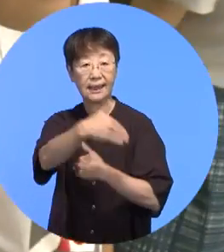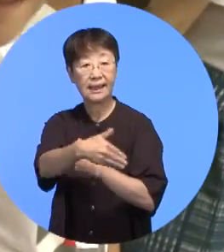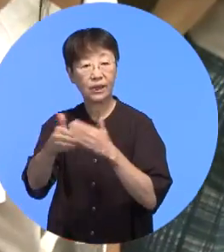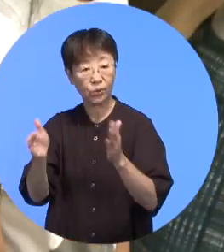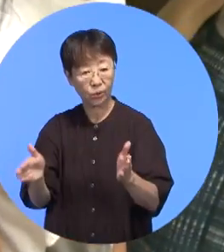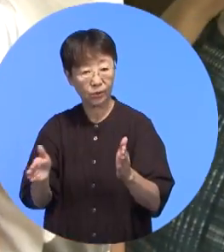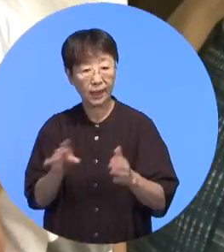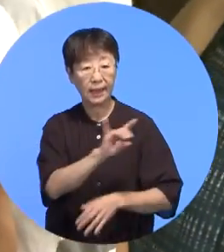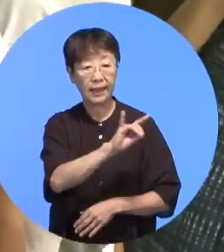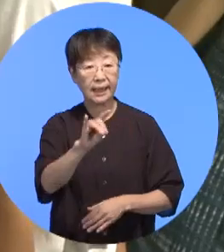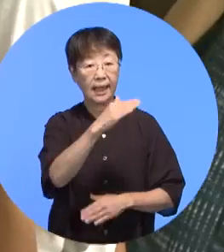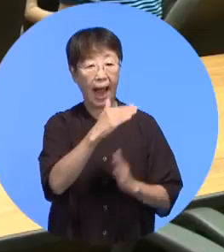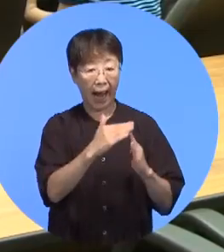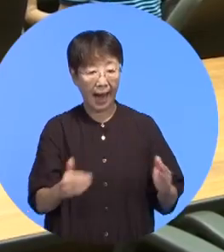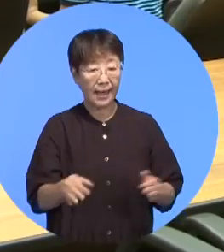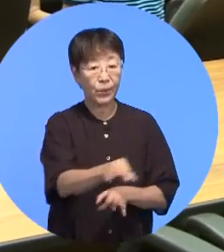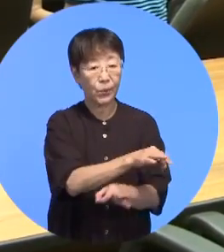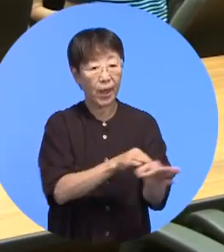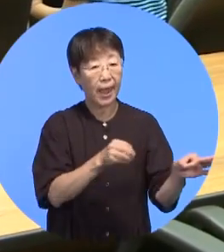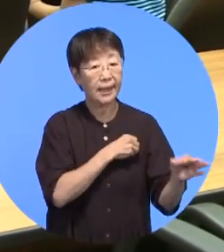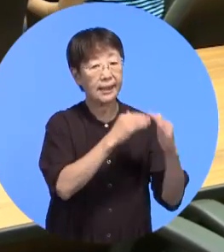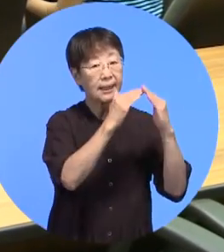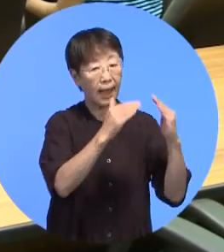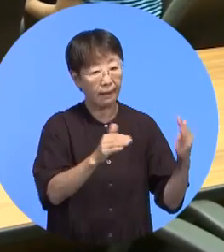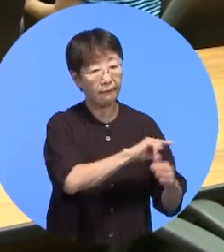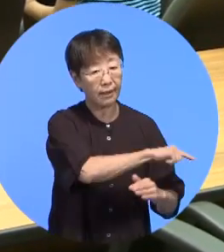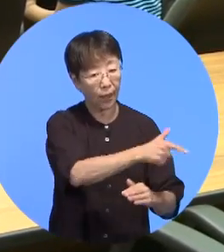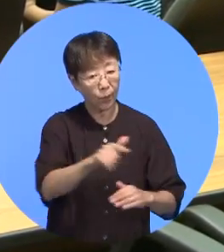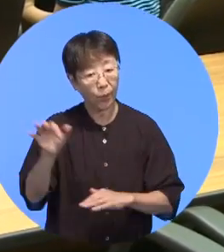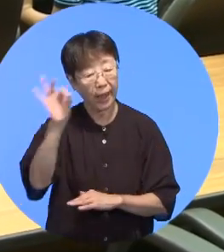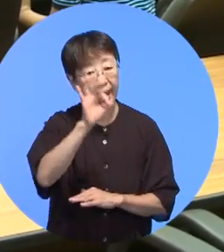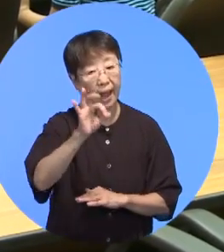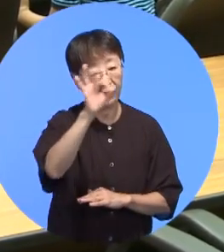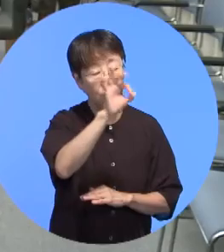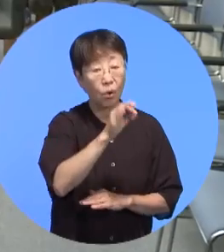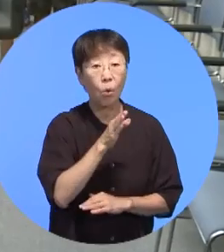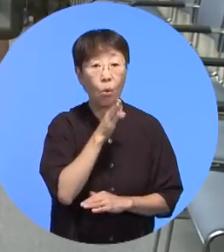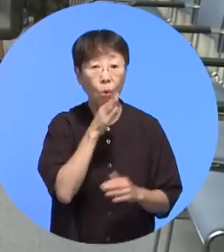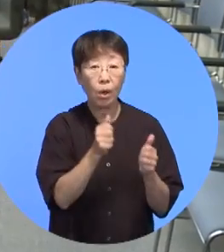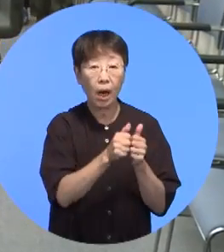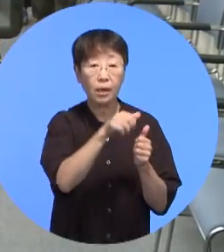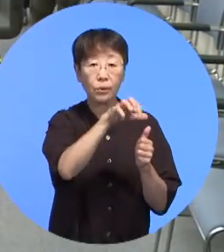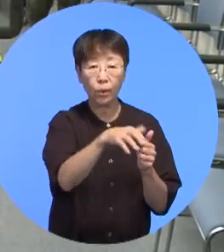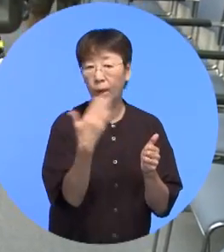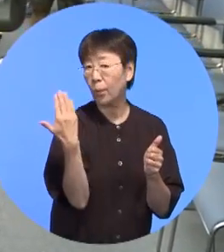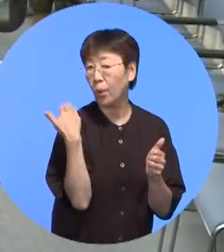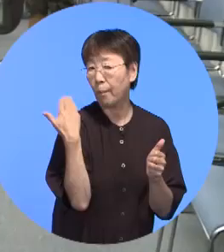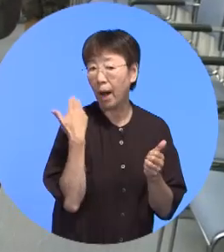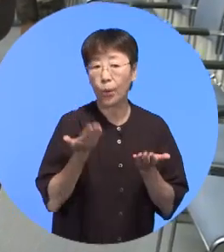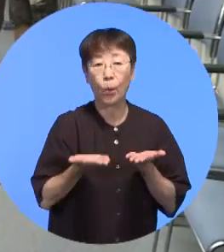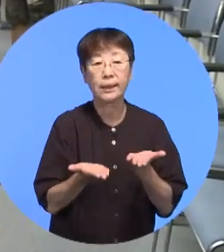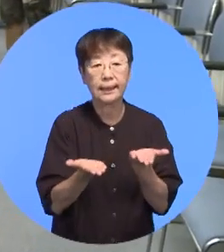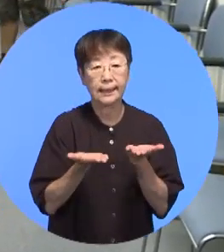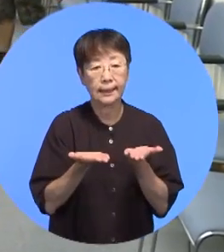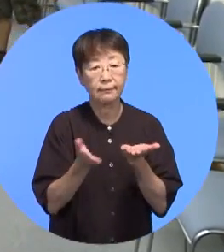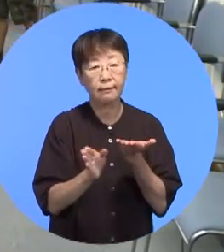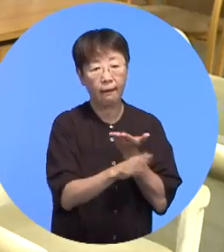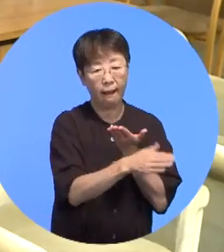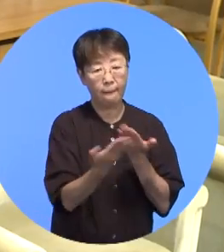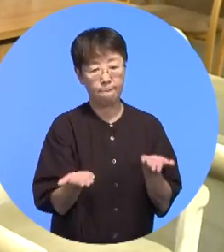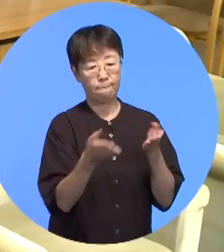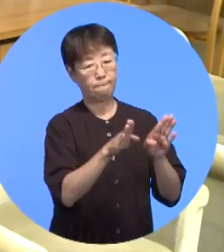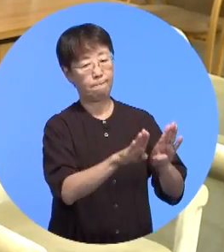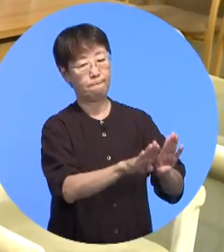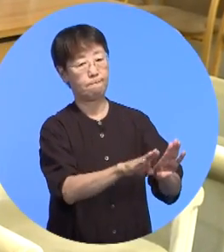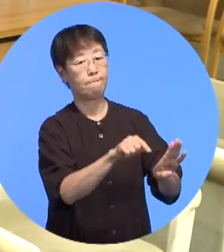営委員会室などを見学。本会議場は大阪府北部地震以降、一般傍聴者の入場を再